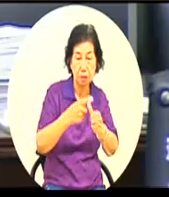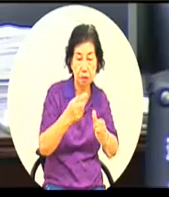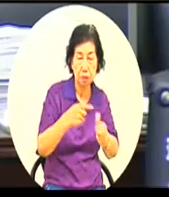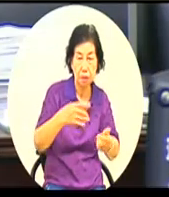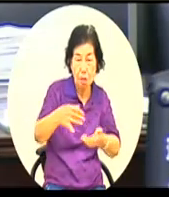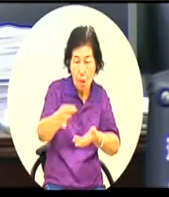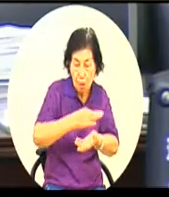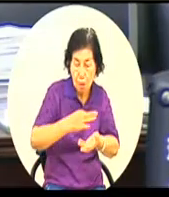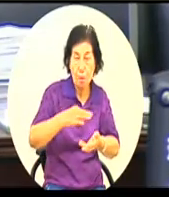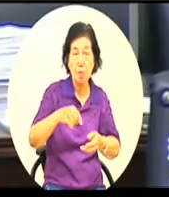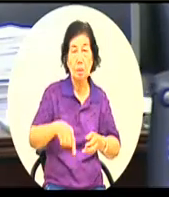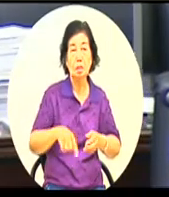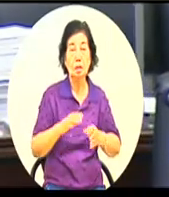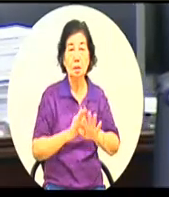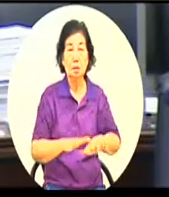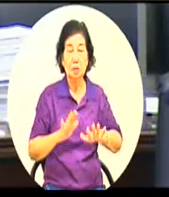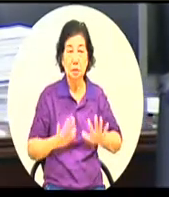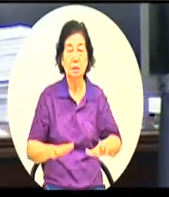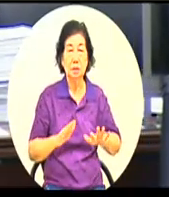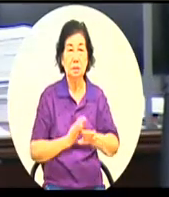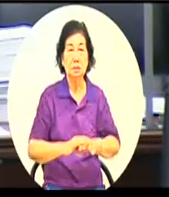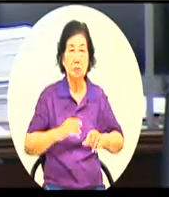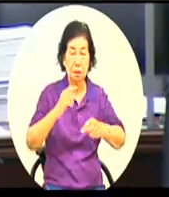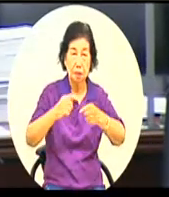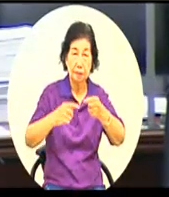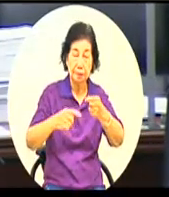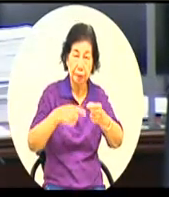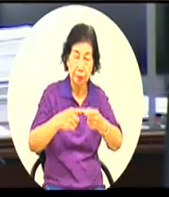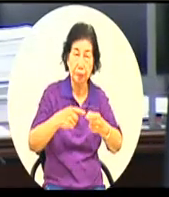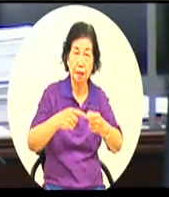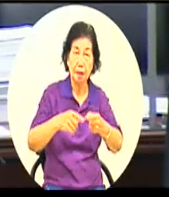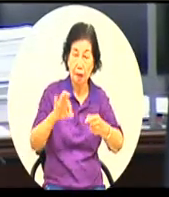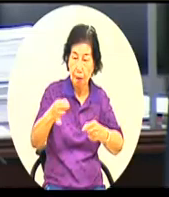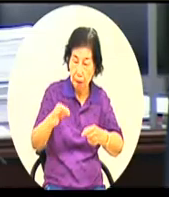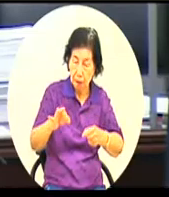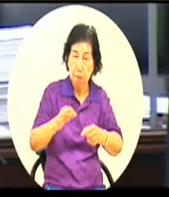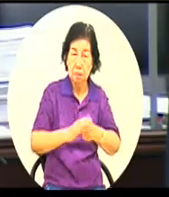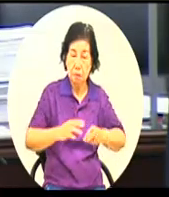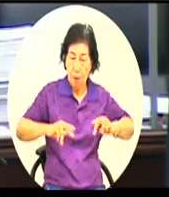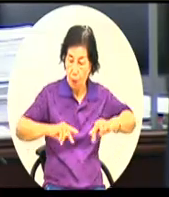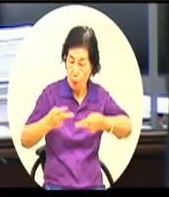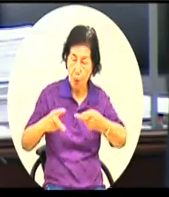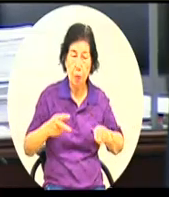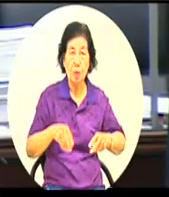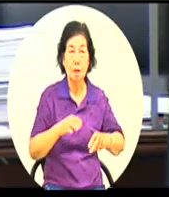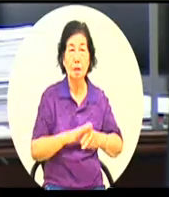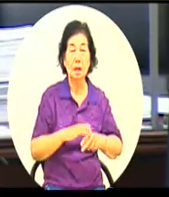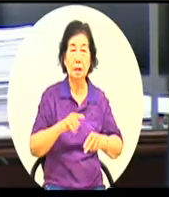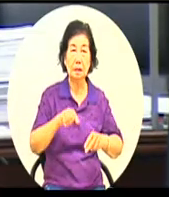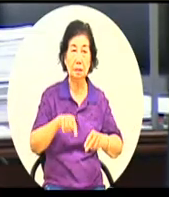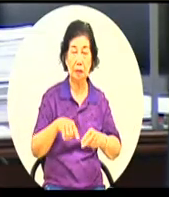即马为着要年金改革，安尼甲这个军公教安污名化，